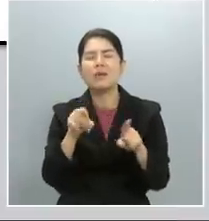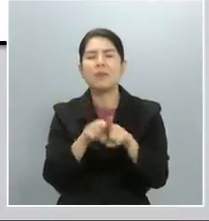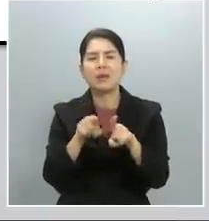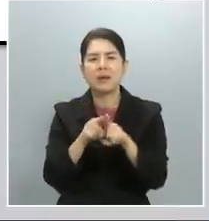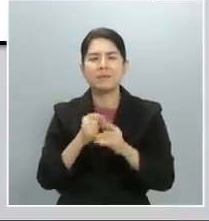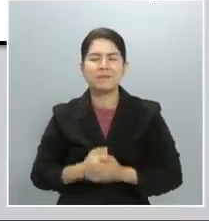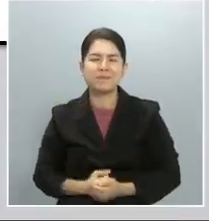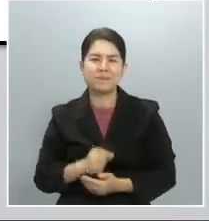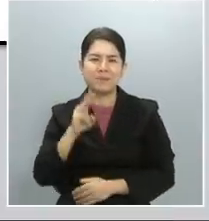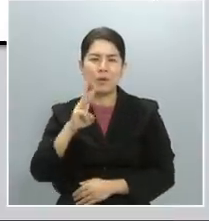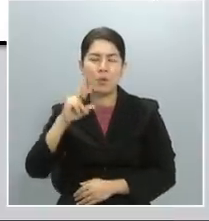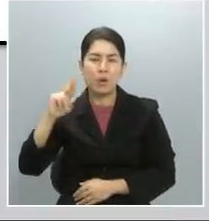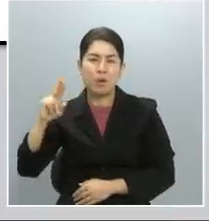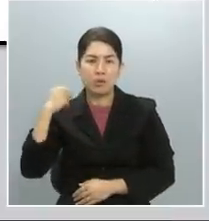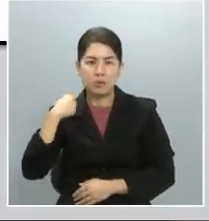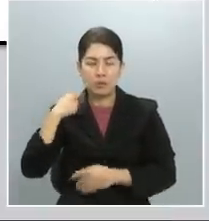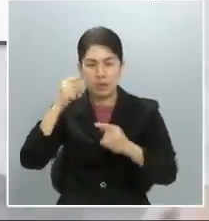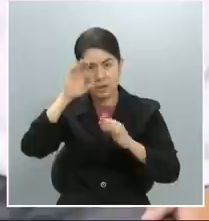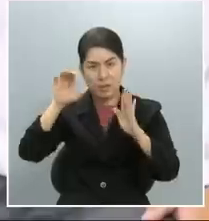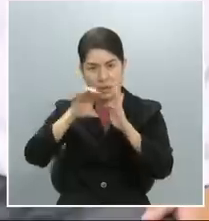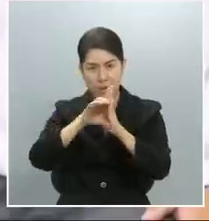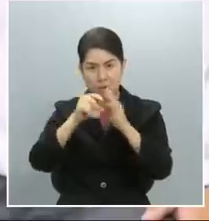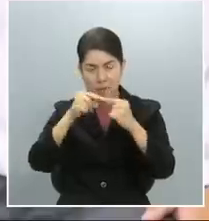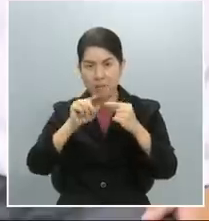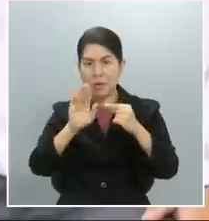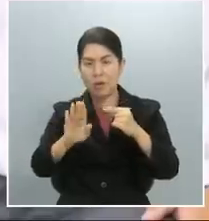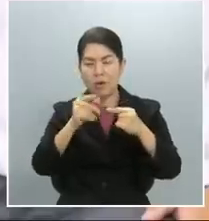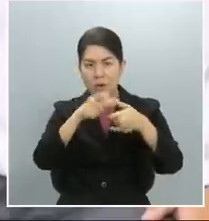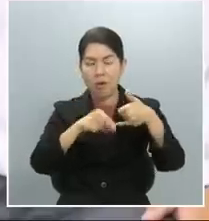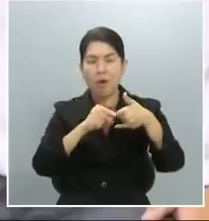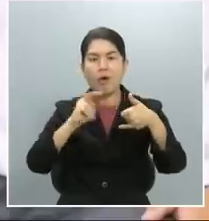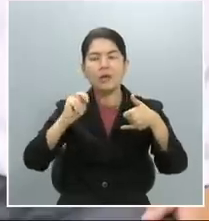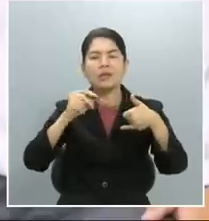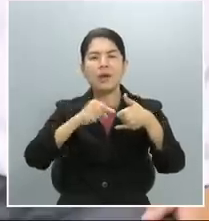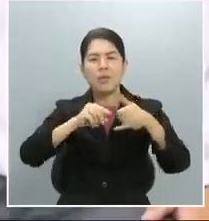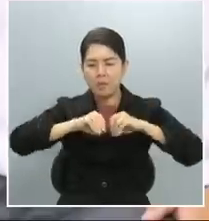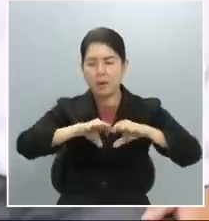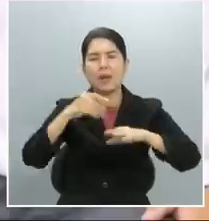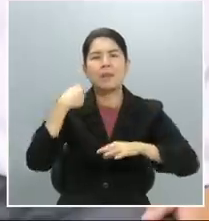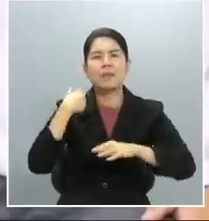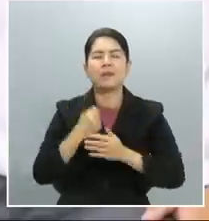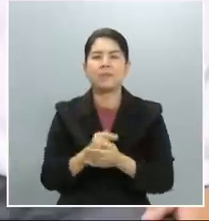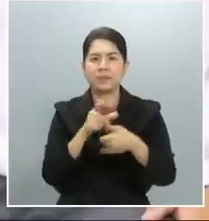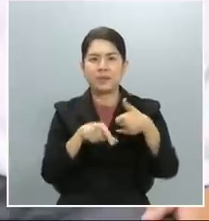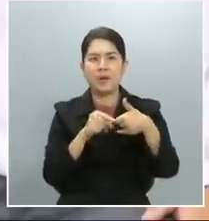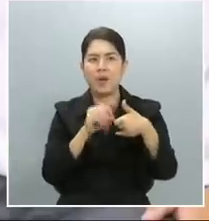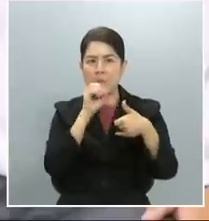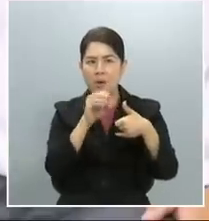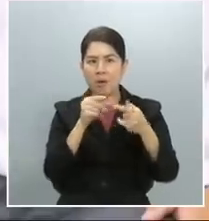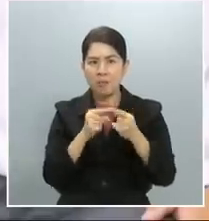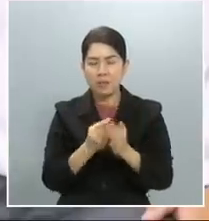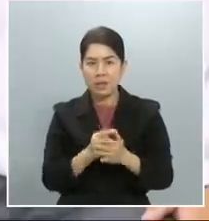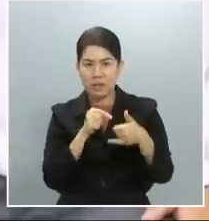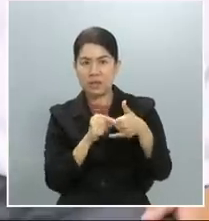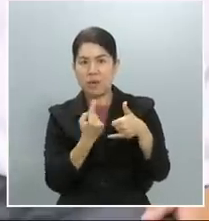แชร์โพสต์นี้แล้วก็เขียนข้อความว่ายังไงพี่เต้นเป็นหนึ่งในคนที่ทำให้ผมสนใจกันเมือง